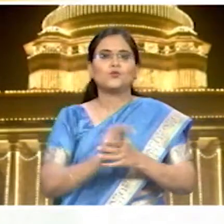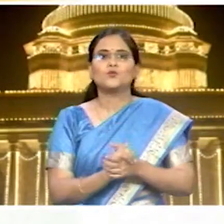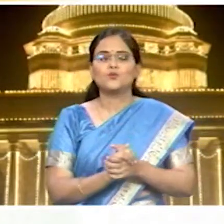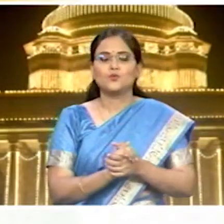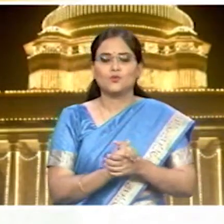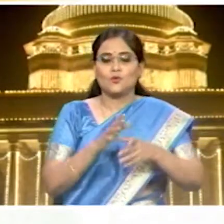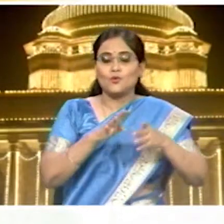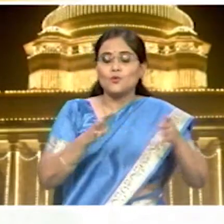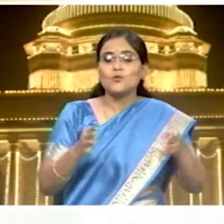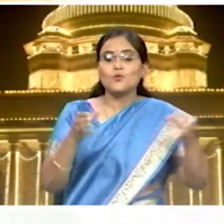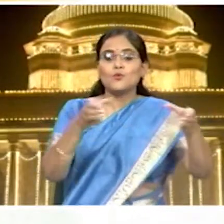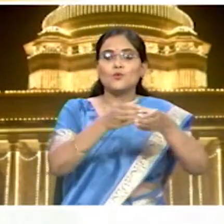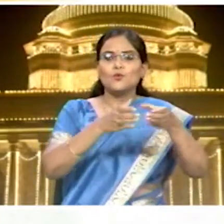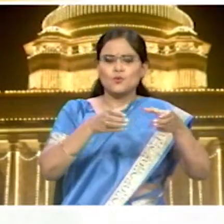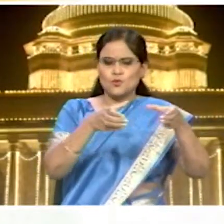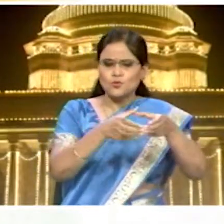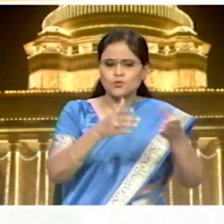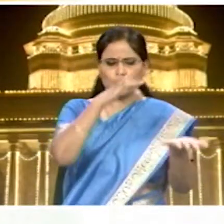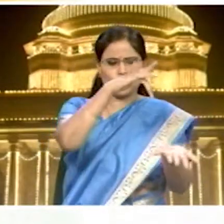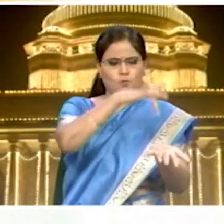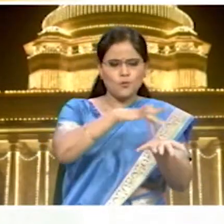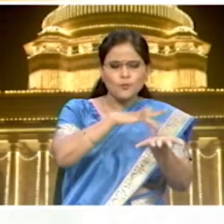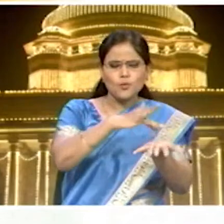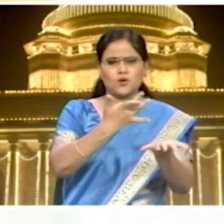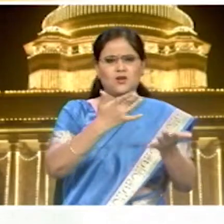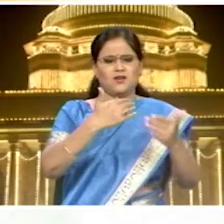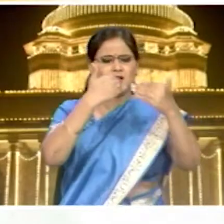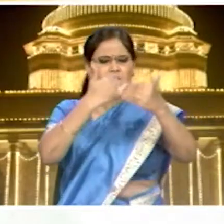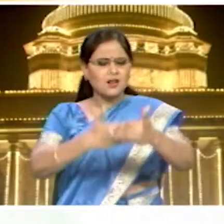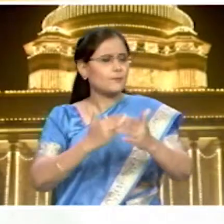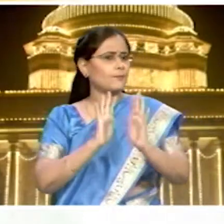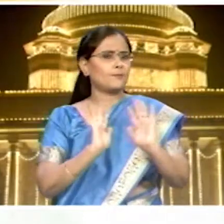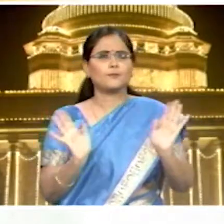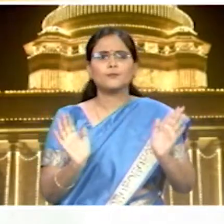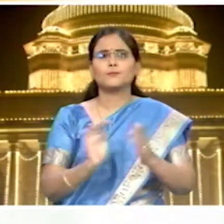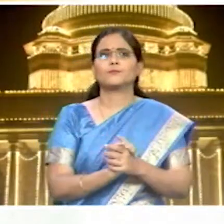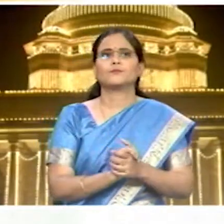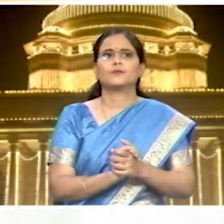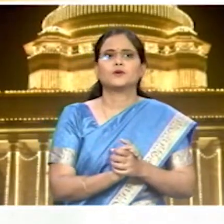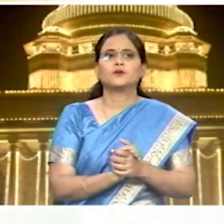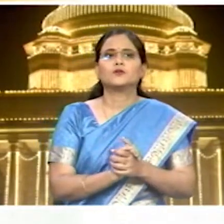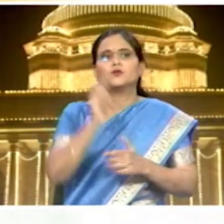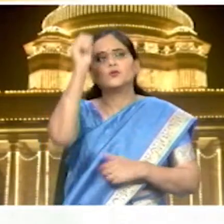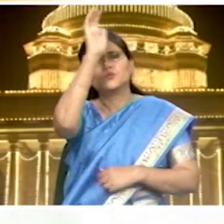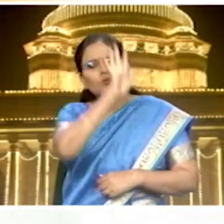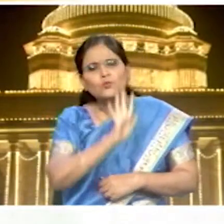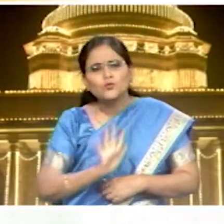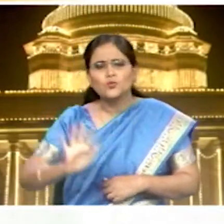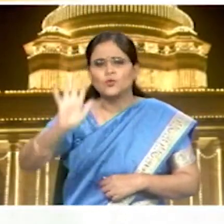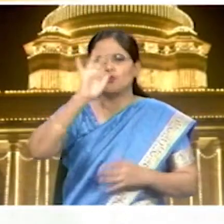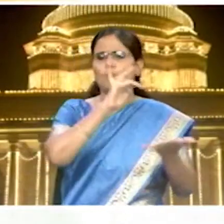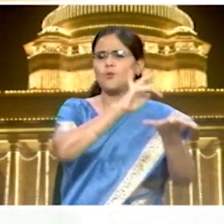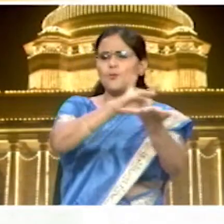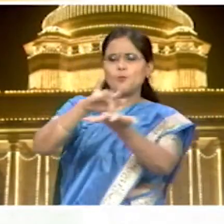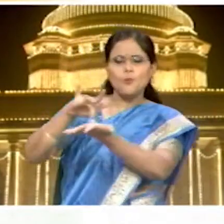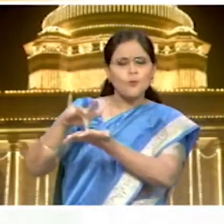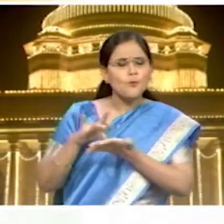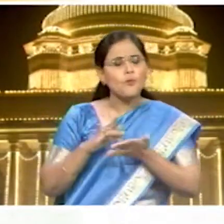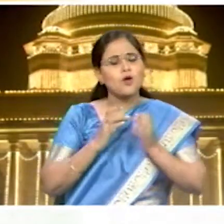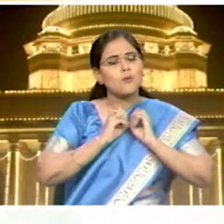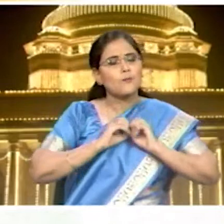केवल स्थानीय या क्षेत्रीय प्रतीक नहीं है, बल्कि ये पूरे देश के लिए प्रेरणा का स्रोत